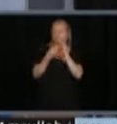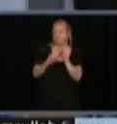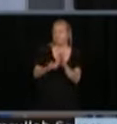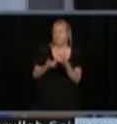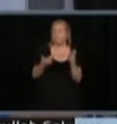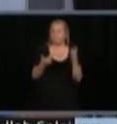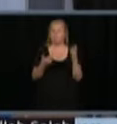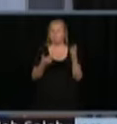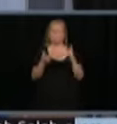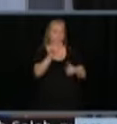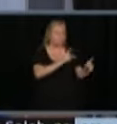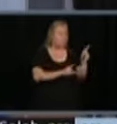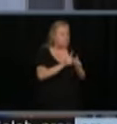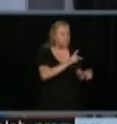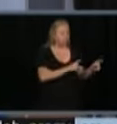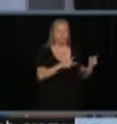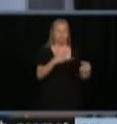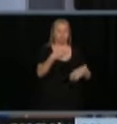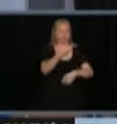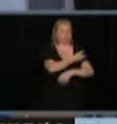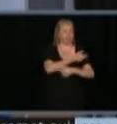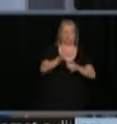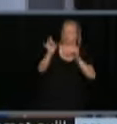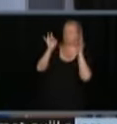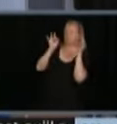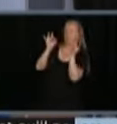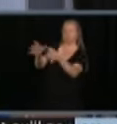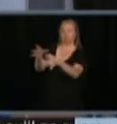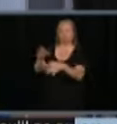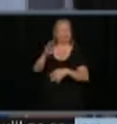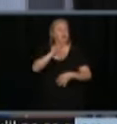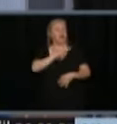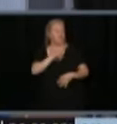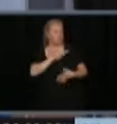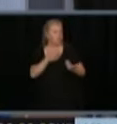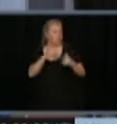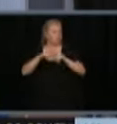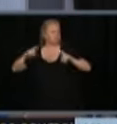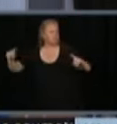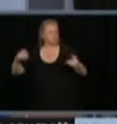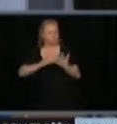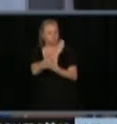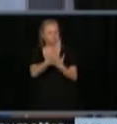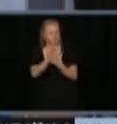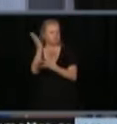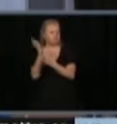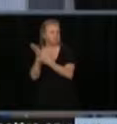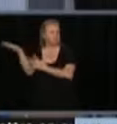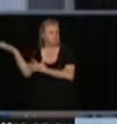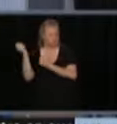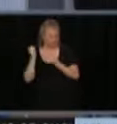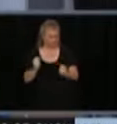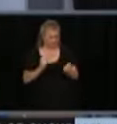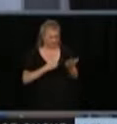quelque raison que ce soit, de se faire vacciner? Est-ce que ça peut aller jusqu'au congédiement, par exemple?